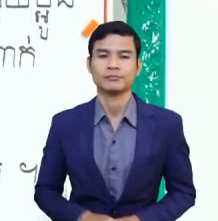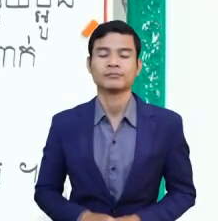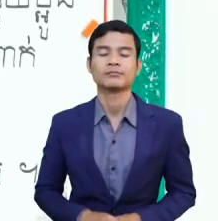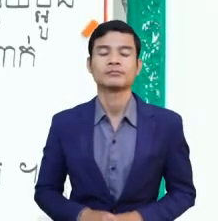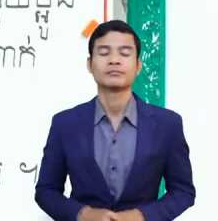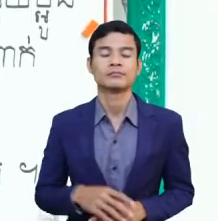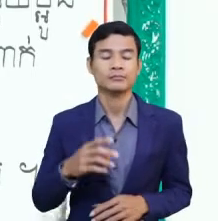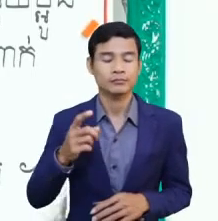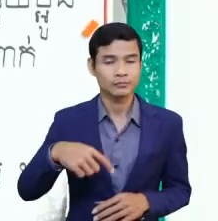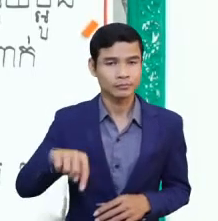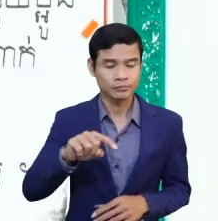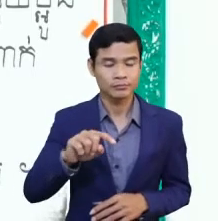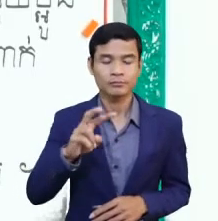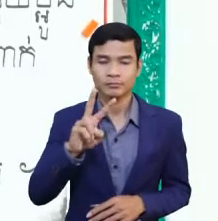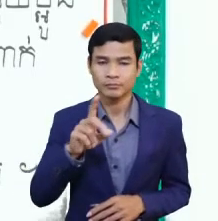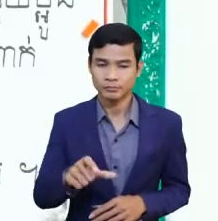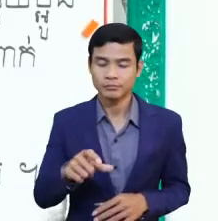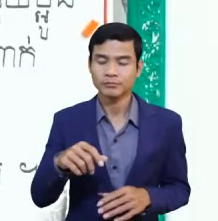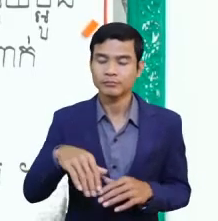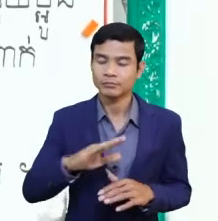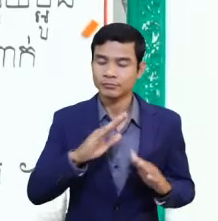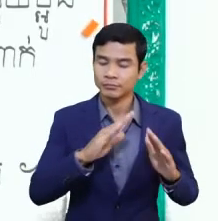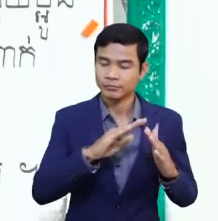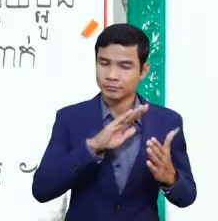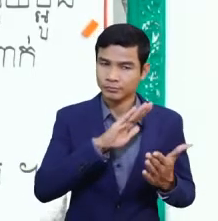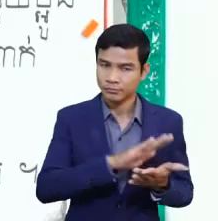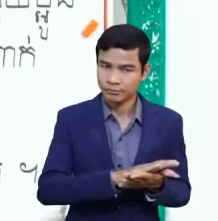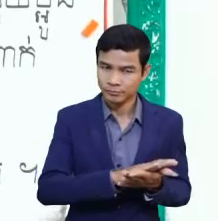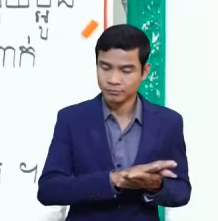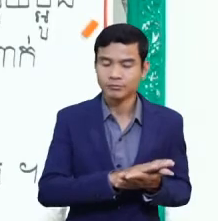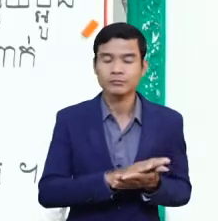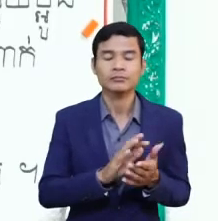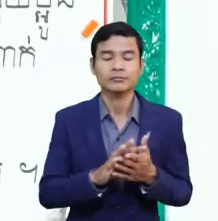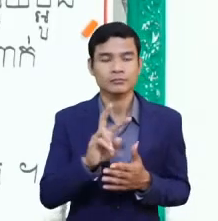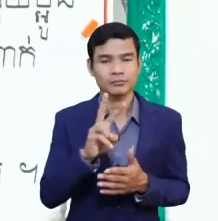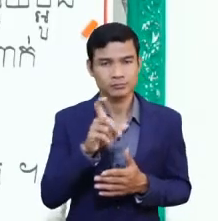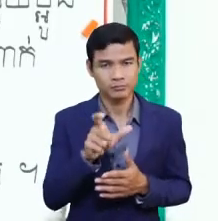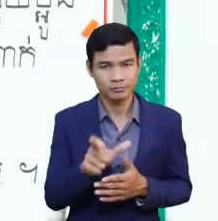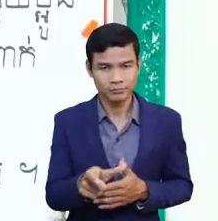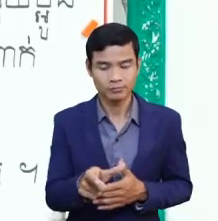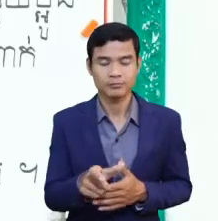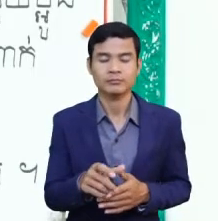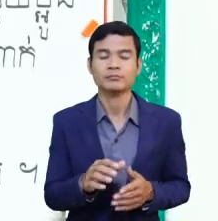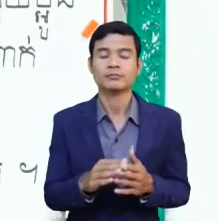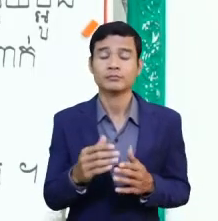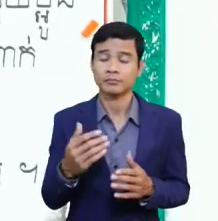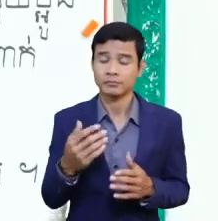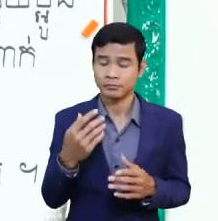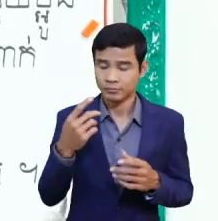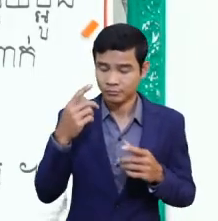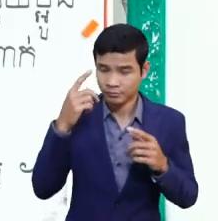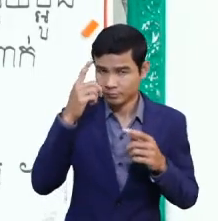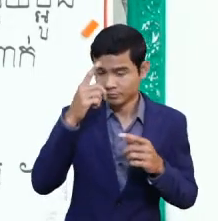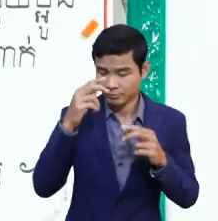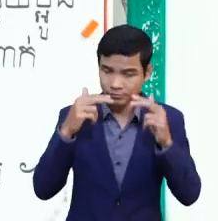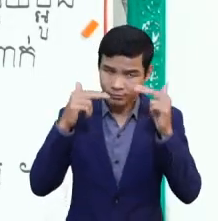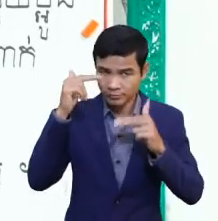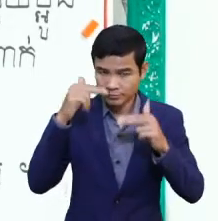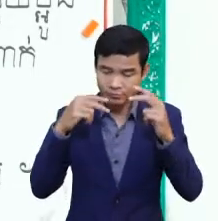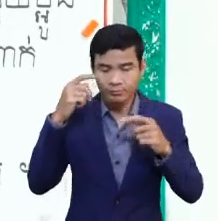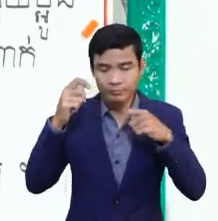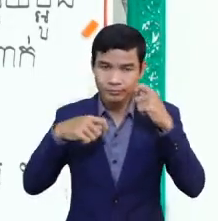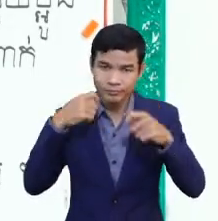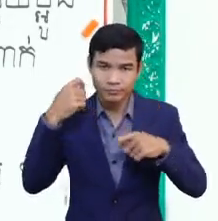bộ kế tơ xa là riêng tăng bì nẻ đôi từng mục rì